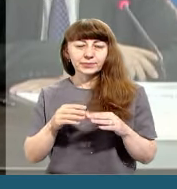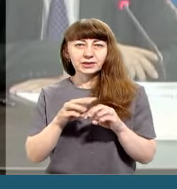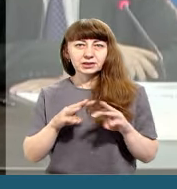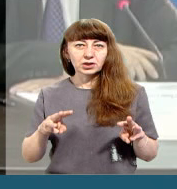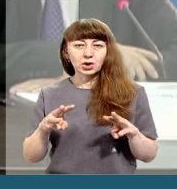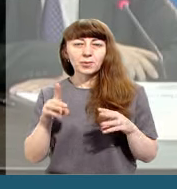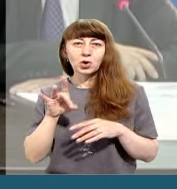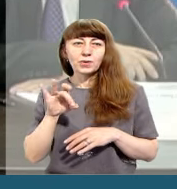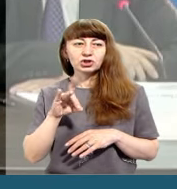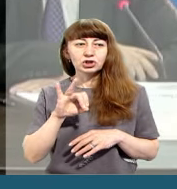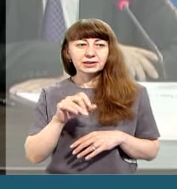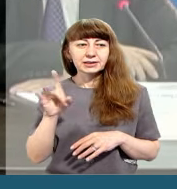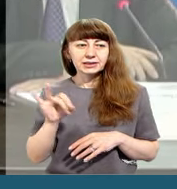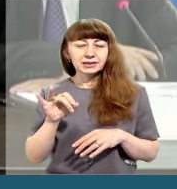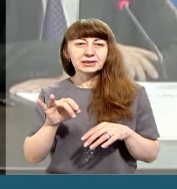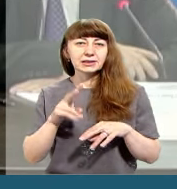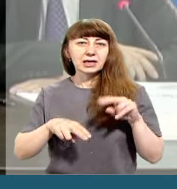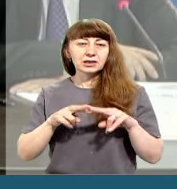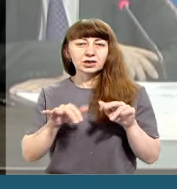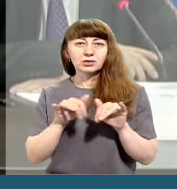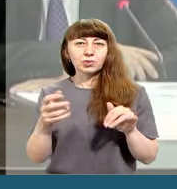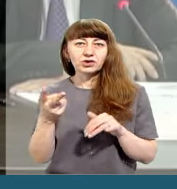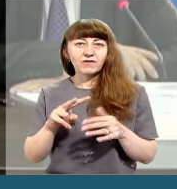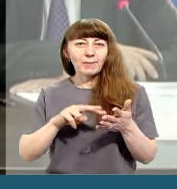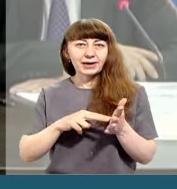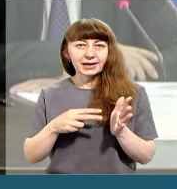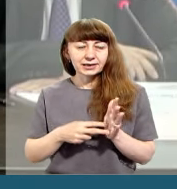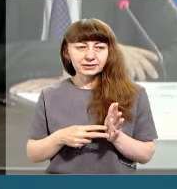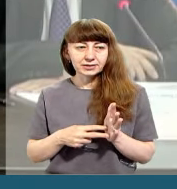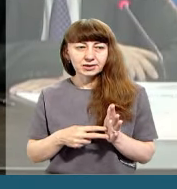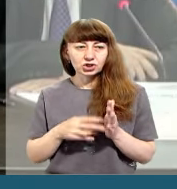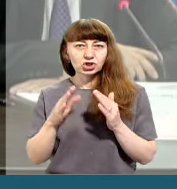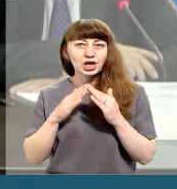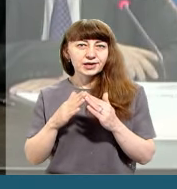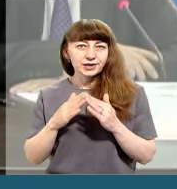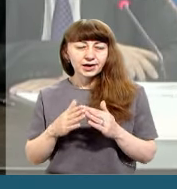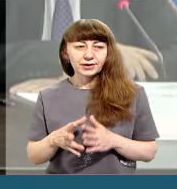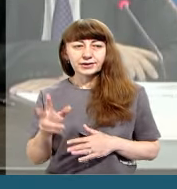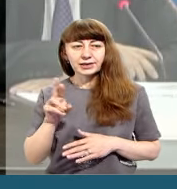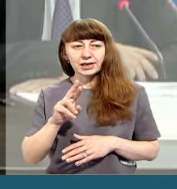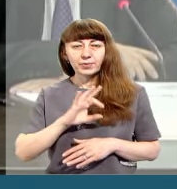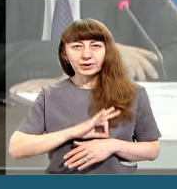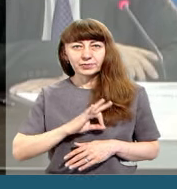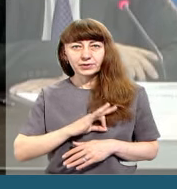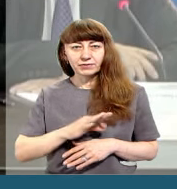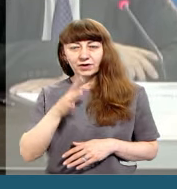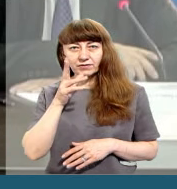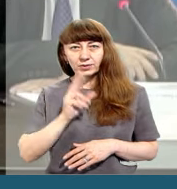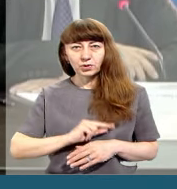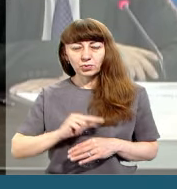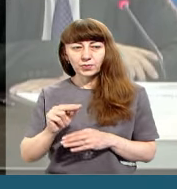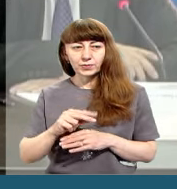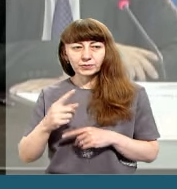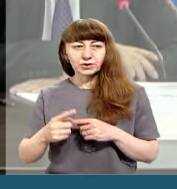Министерством промышленности и строительства разработаны два типовых проекта жилья для применения при работах по